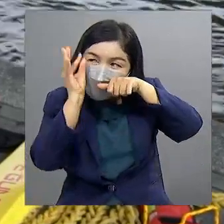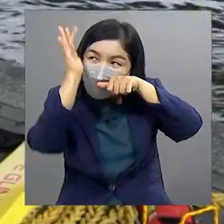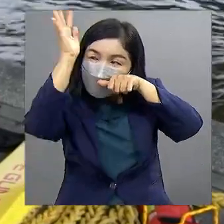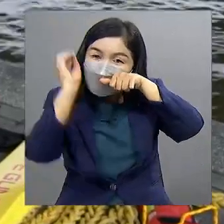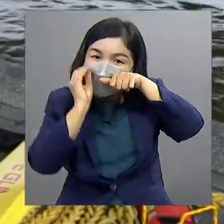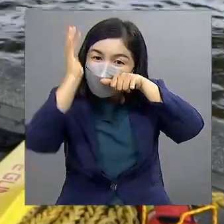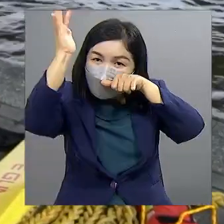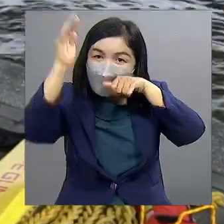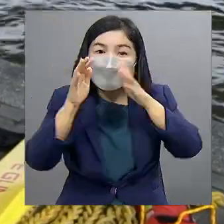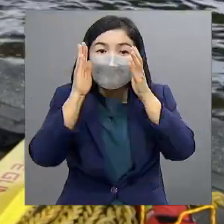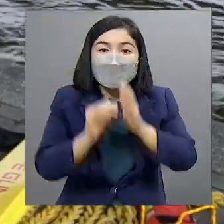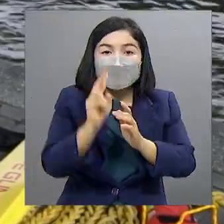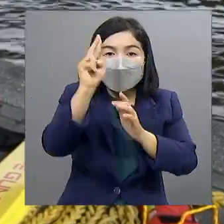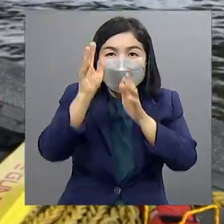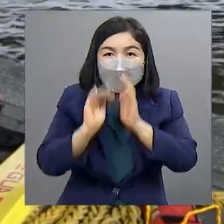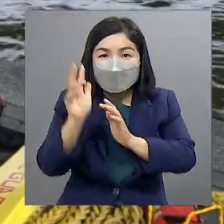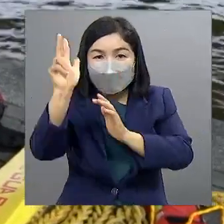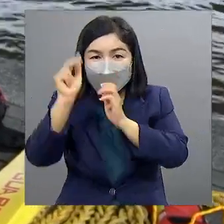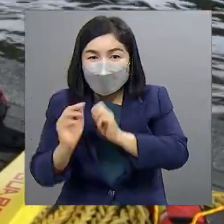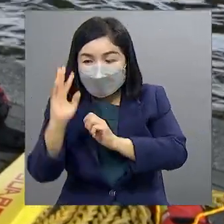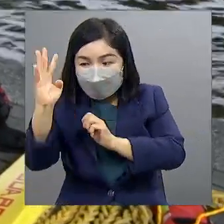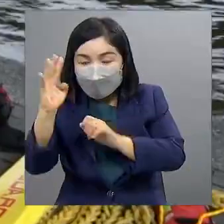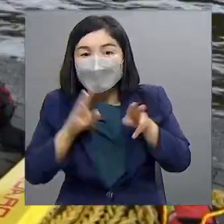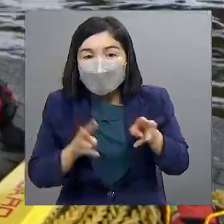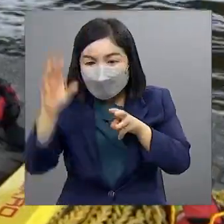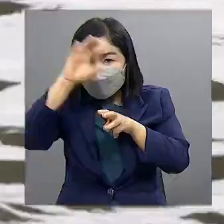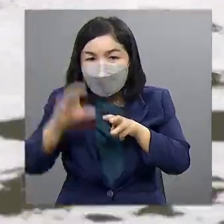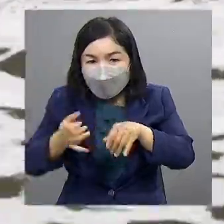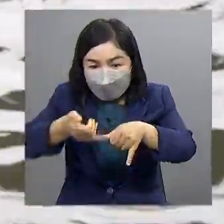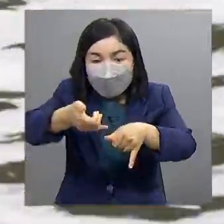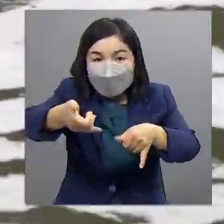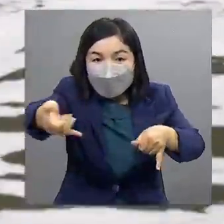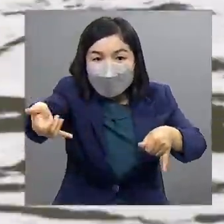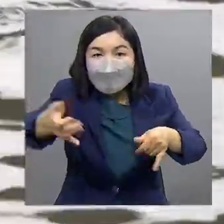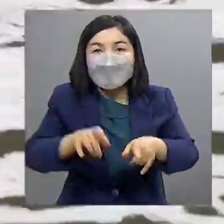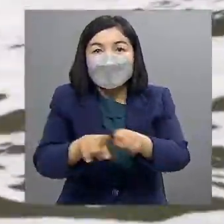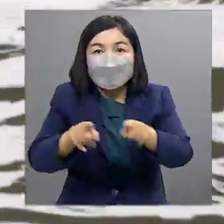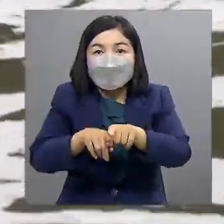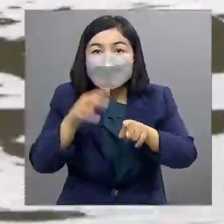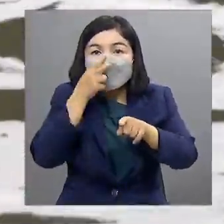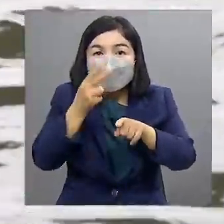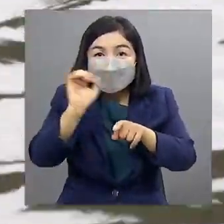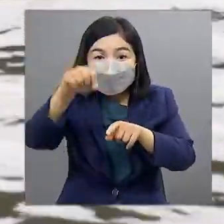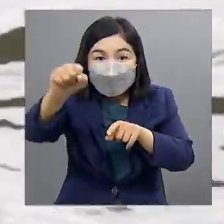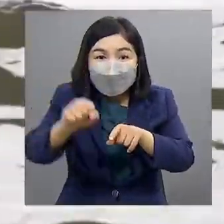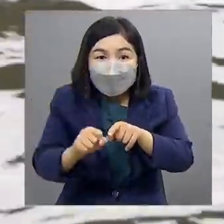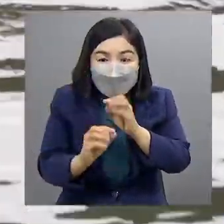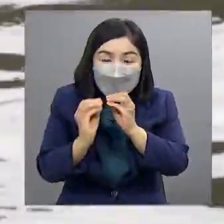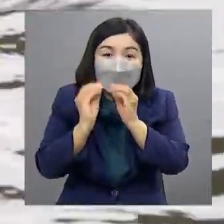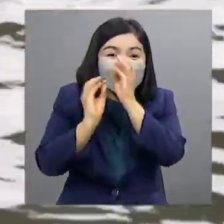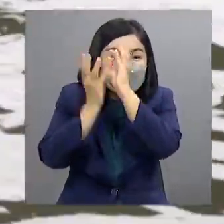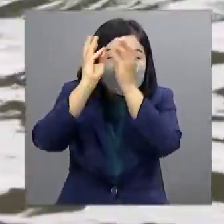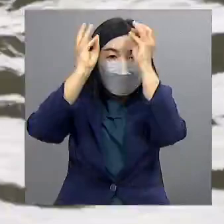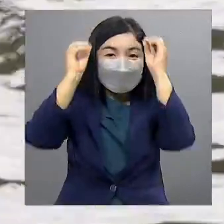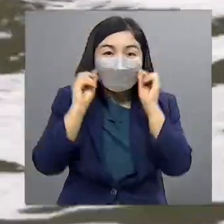ที่สี่เขาจะเรียงกันอย่างนี ้ วิธีการค้นหาเราเรียกว่าหน้ากระดานเราจะนอนเรียงกันอยู่ตรงนี้เราจะเห็นฟองอากาศเรียงกันสี่ฟองหายไปฟองนึงเราก็